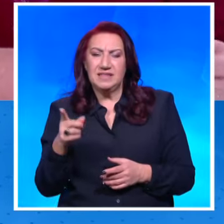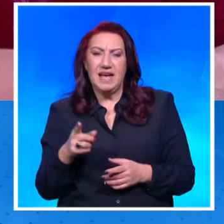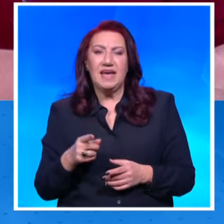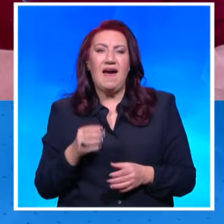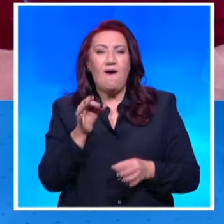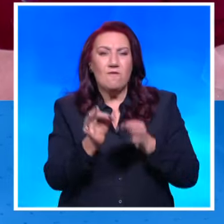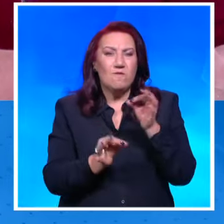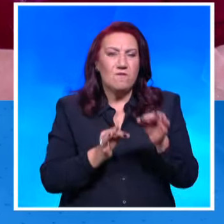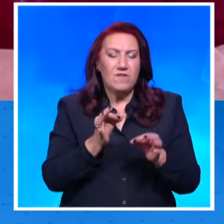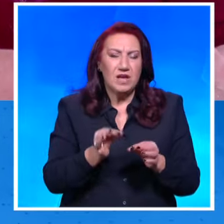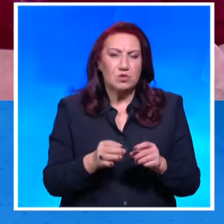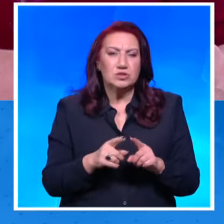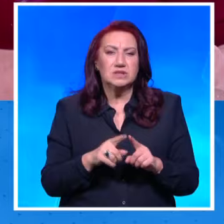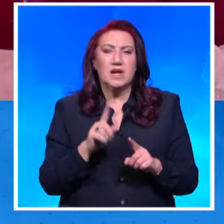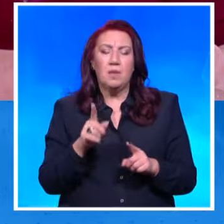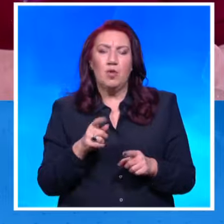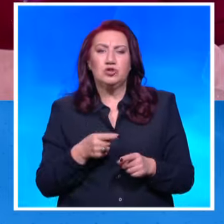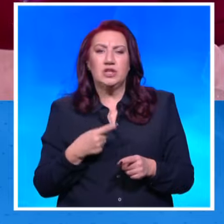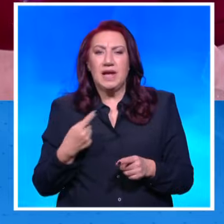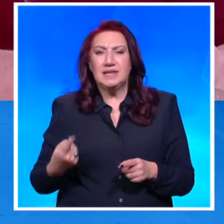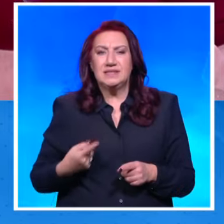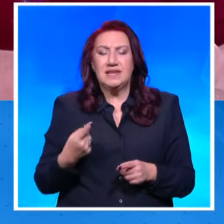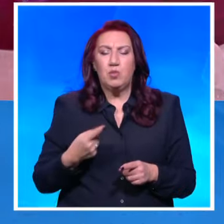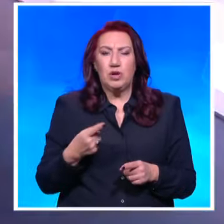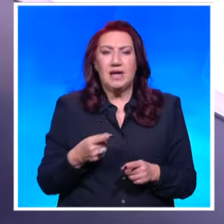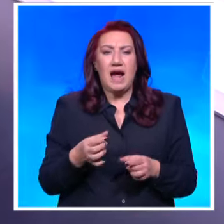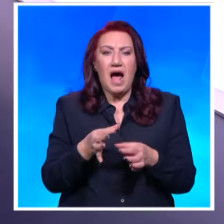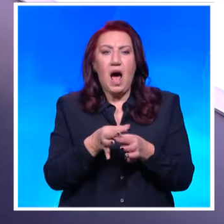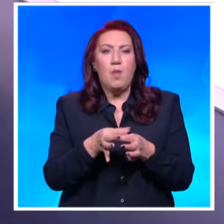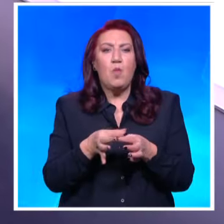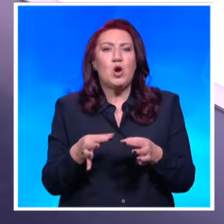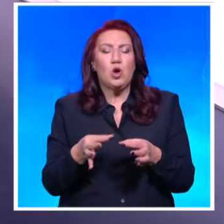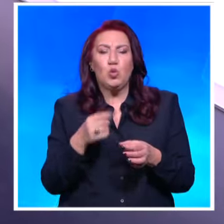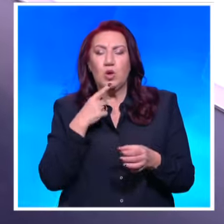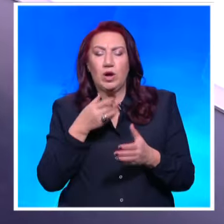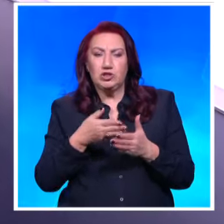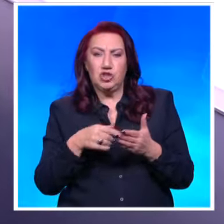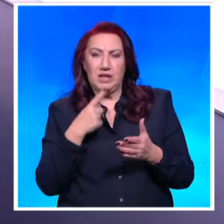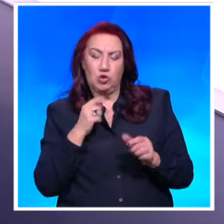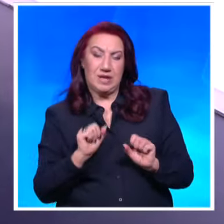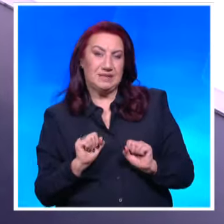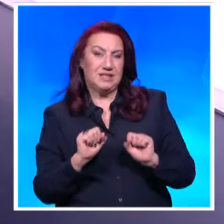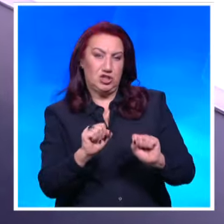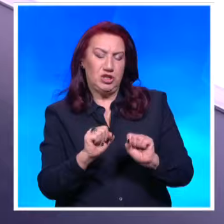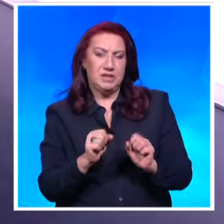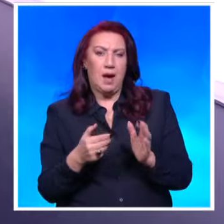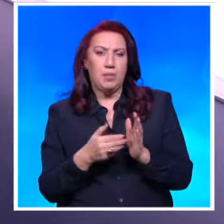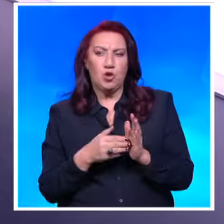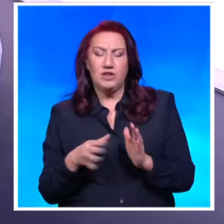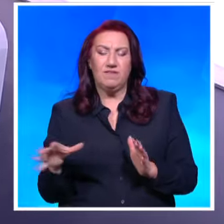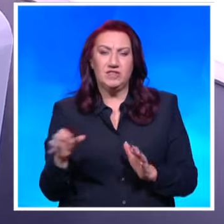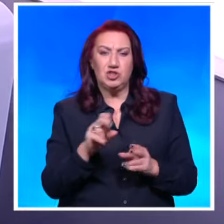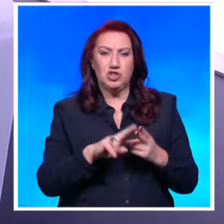така, образуването на една молекула, наречена интерферон, което е част от нашата антивирусна защита срещу всички вируси. И второто